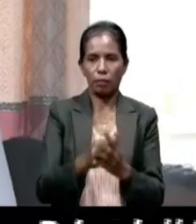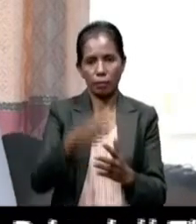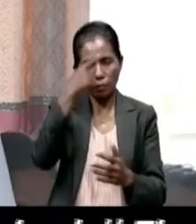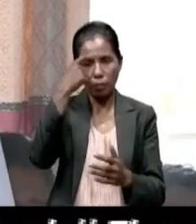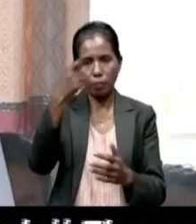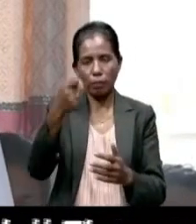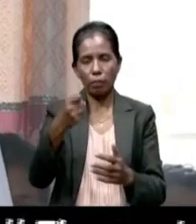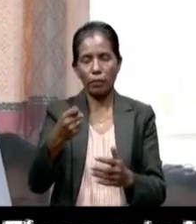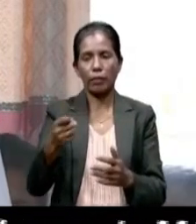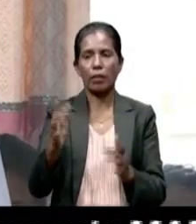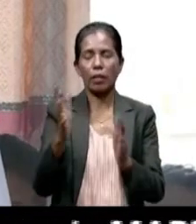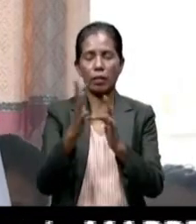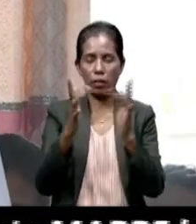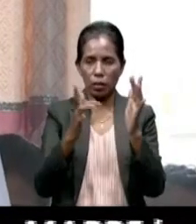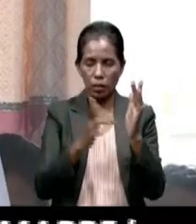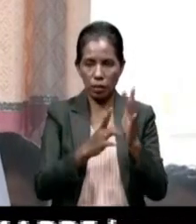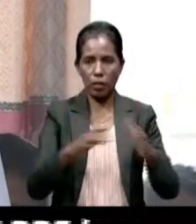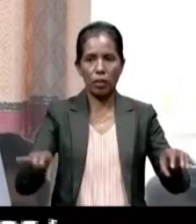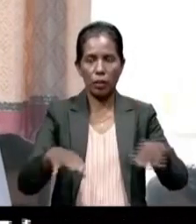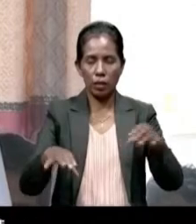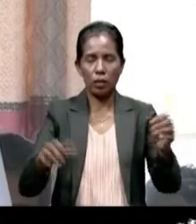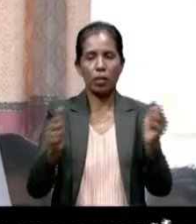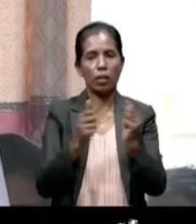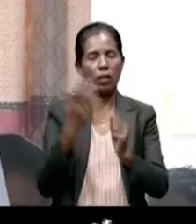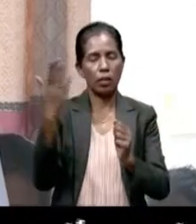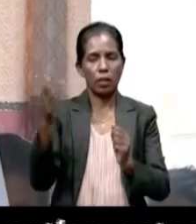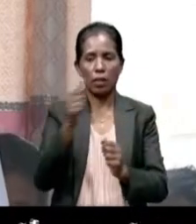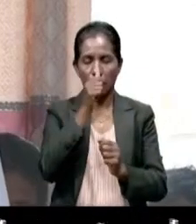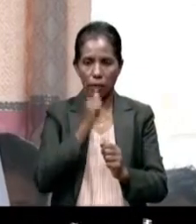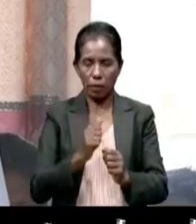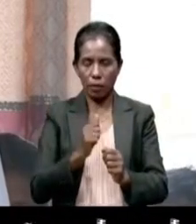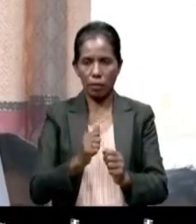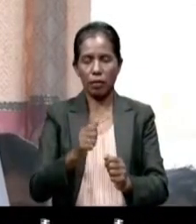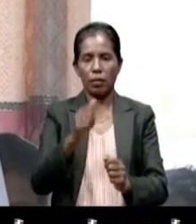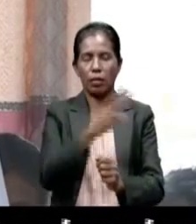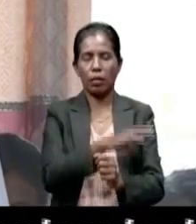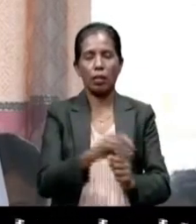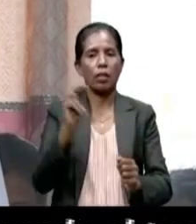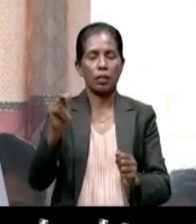Tama, nai servisu ya hakmate. No ia silencio ni alaran.